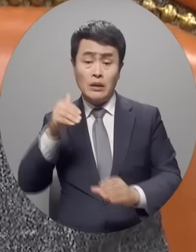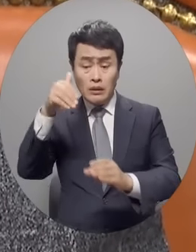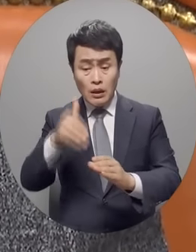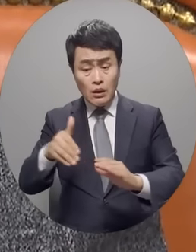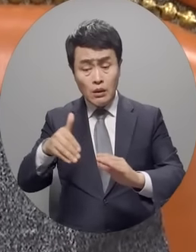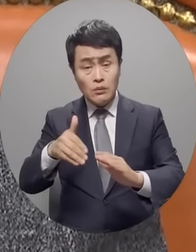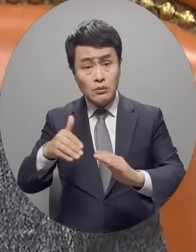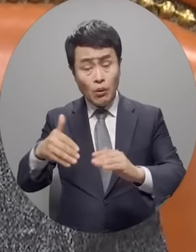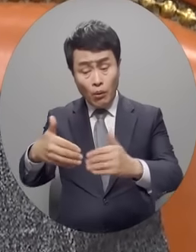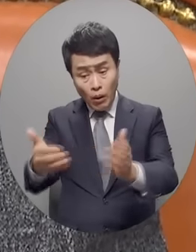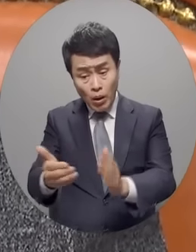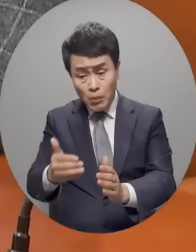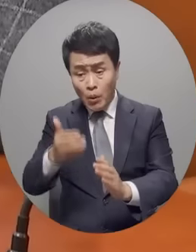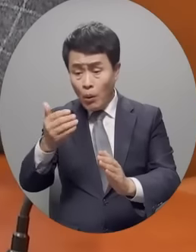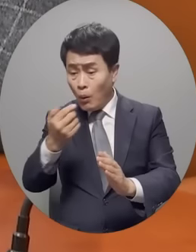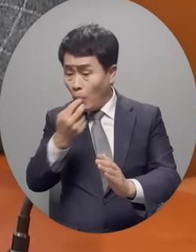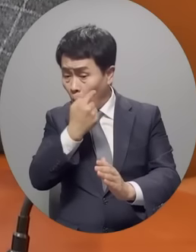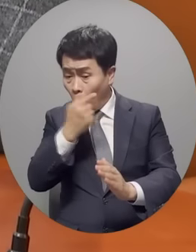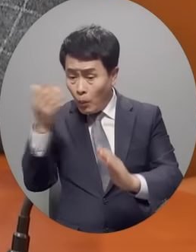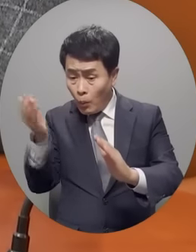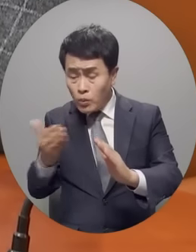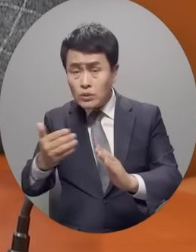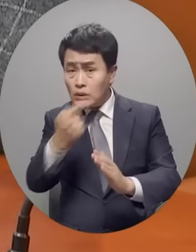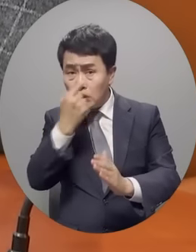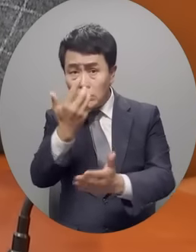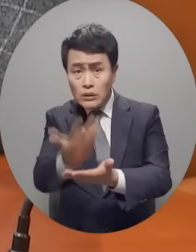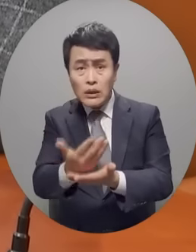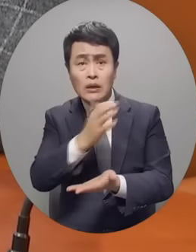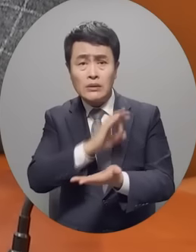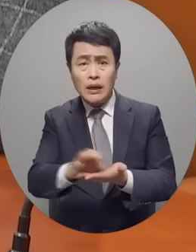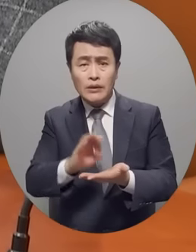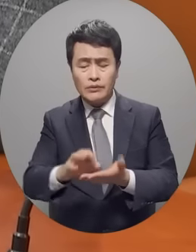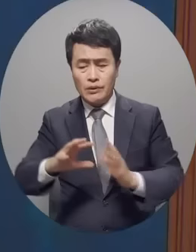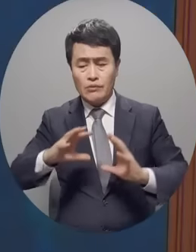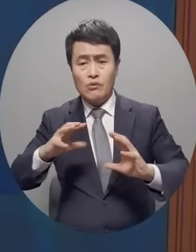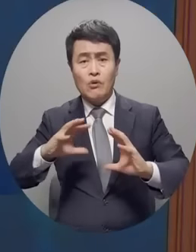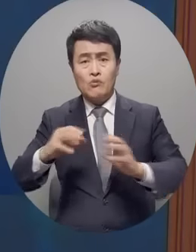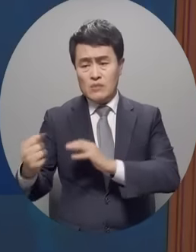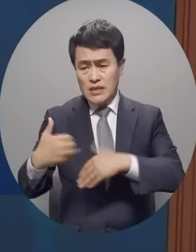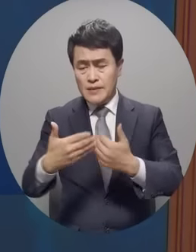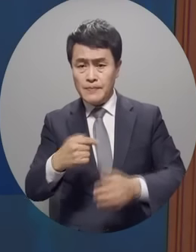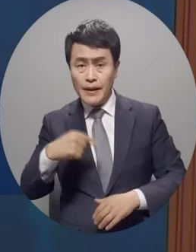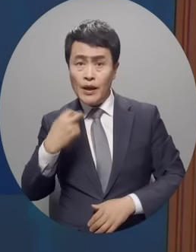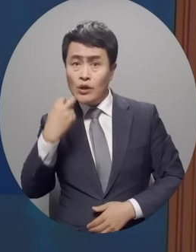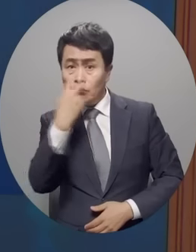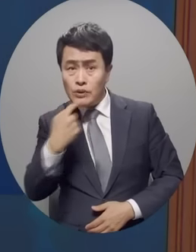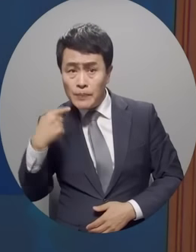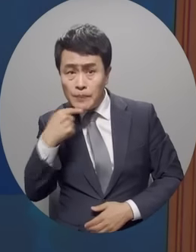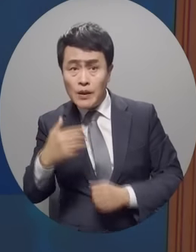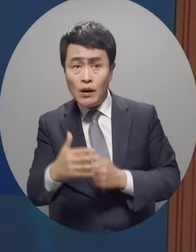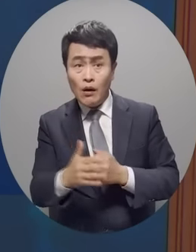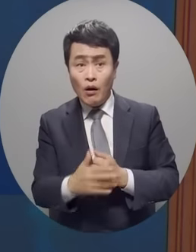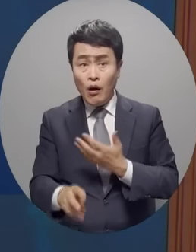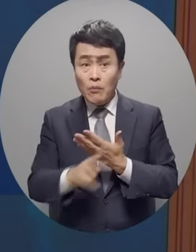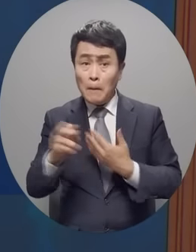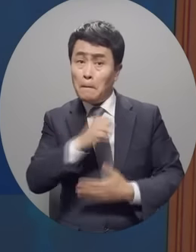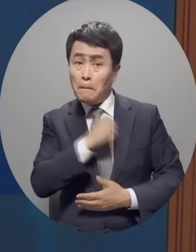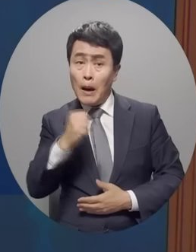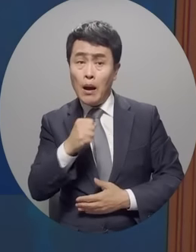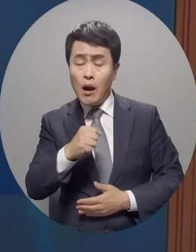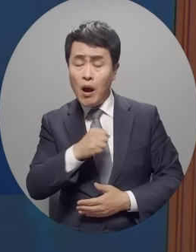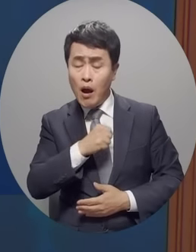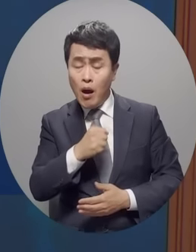증거가 나왔다며 국민의힘이 수사에 협조해야 한다고 촉구했습니다. 불법 당선된 불법 대통령 부부가